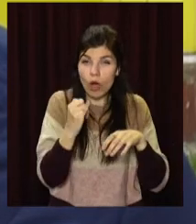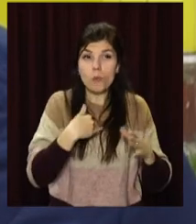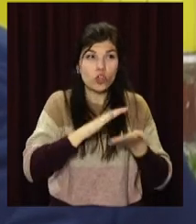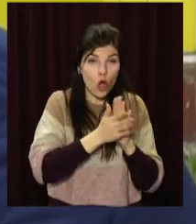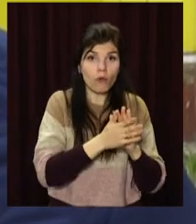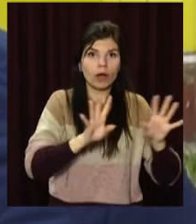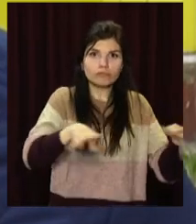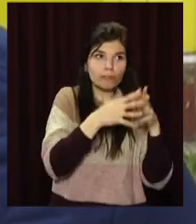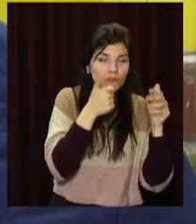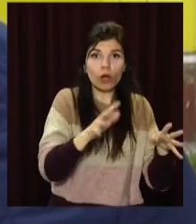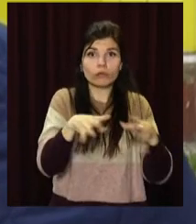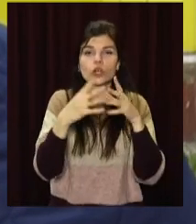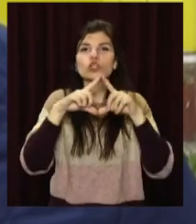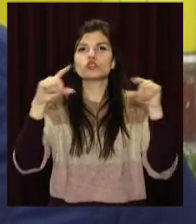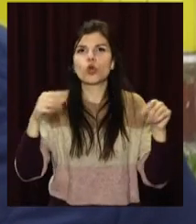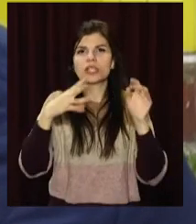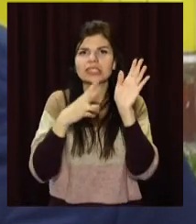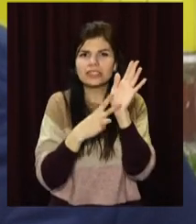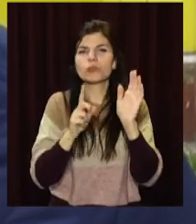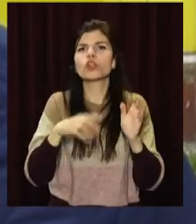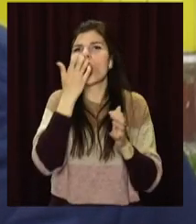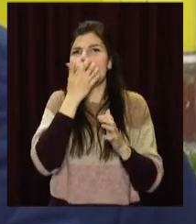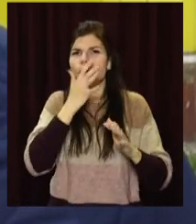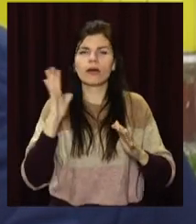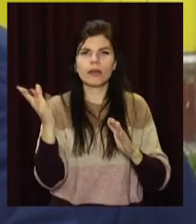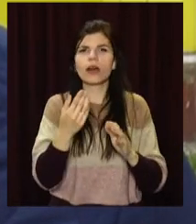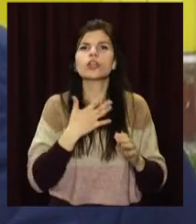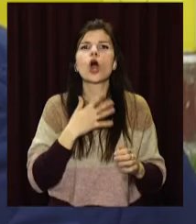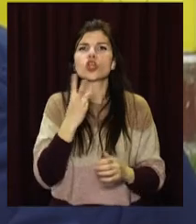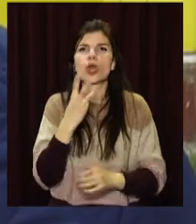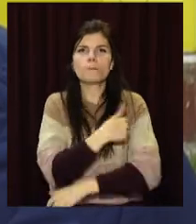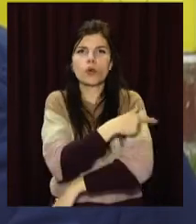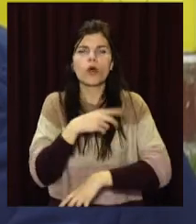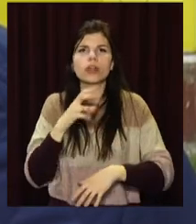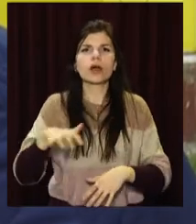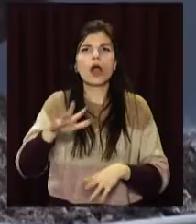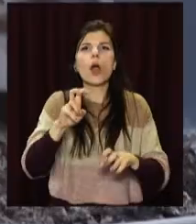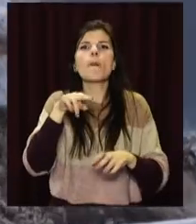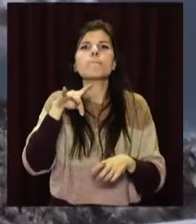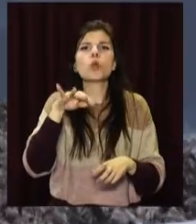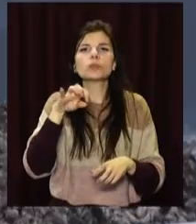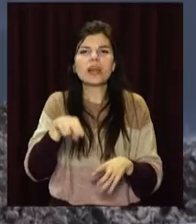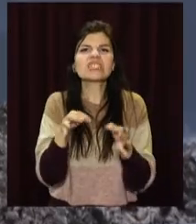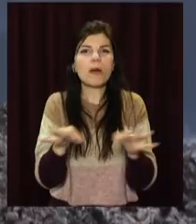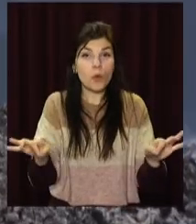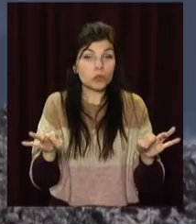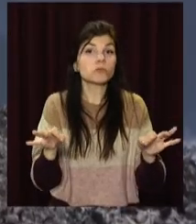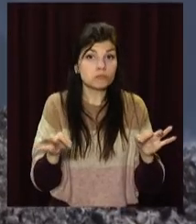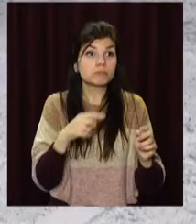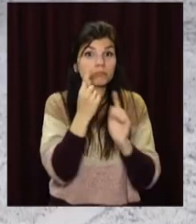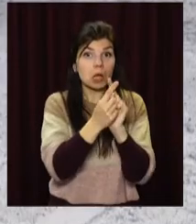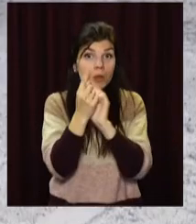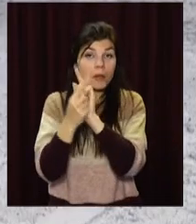санацию 37-й школы, а также полностью тепловую санацию нашей третьей поликлиники на проспекте Свободы. Завершити реконструкцію